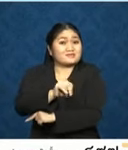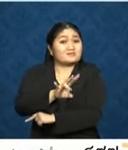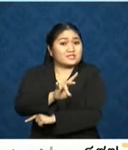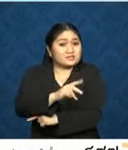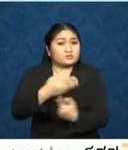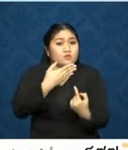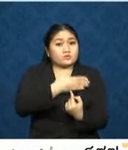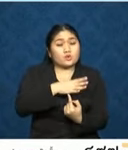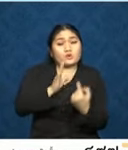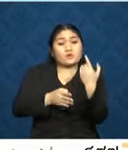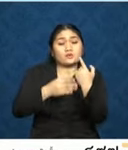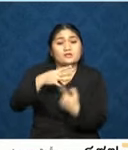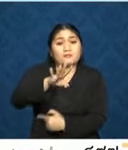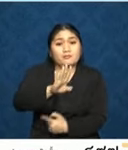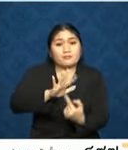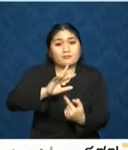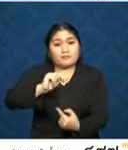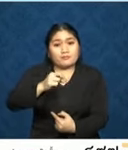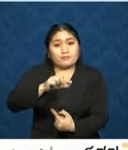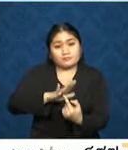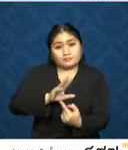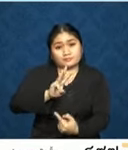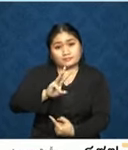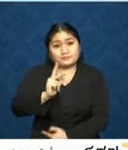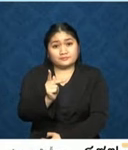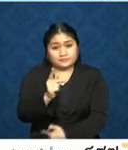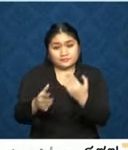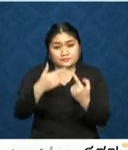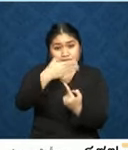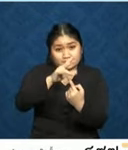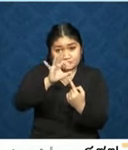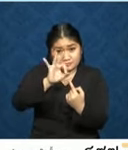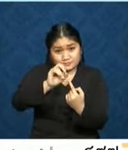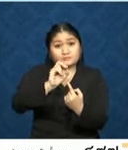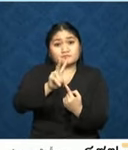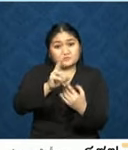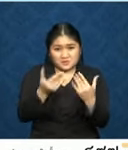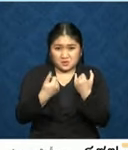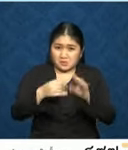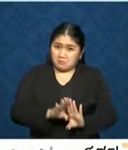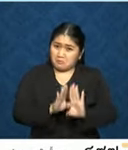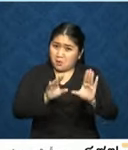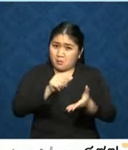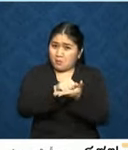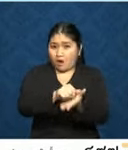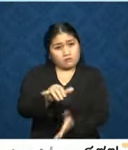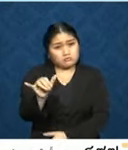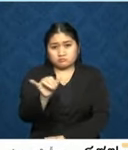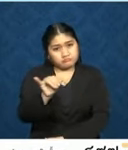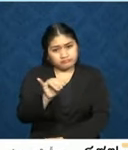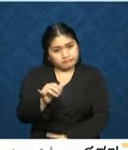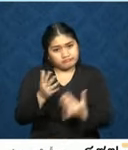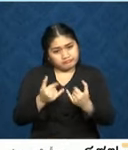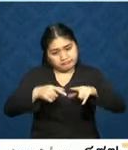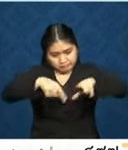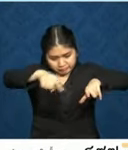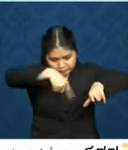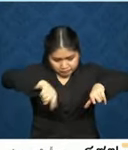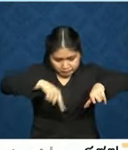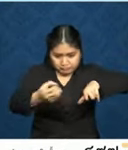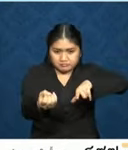92นะคะแห่งใหม่นะคะที่มีความล่าช้าค่ะปัจจุบันยังไม่สามารถเปิดใช้บริการได้เลยค่ะเอ่อในพื้นที่นะค่ะ